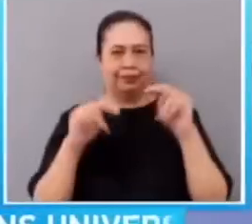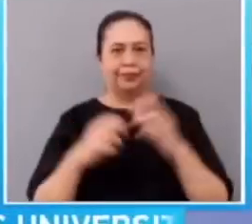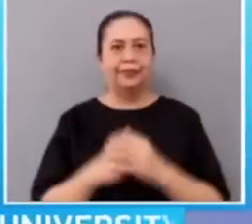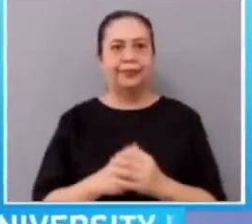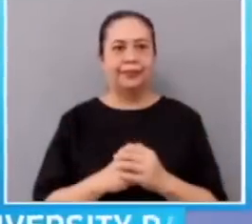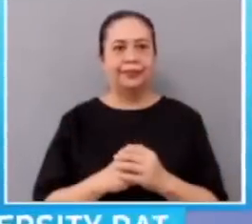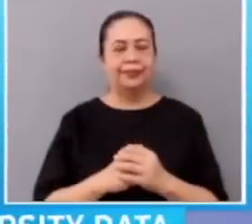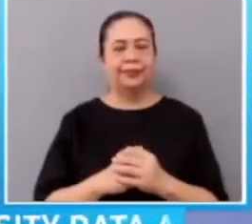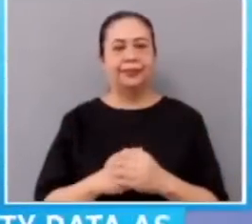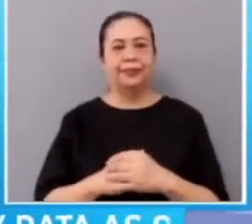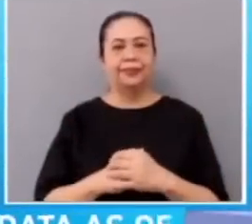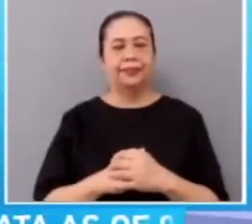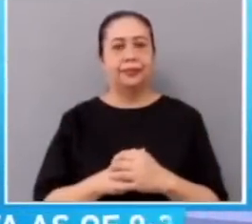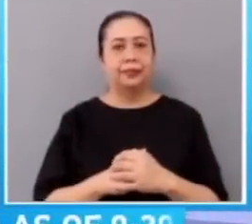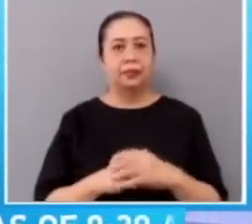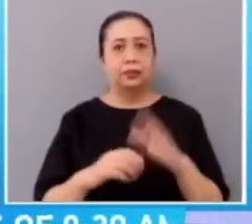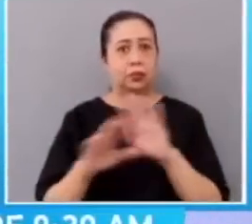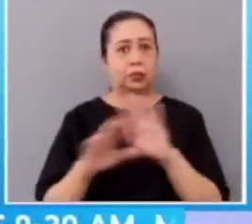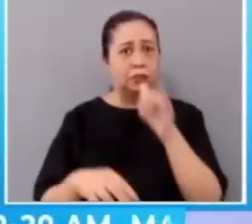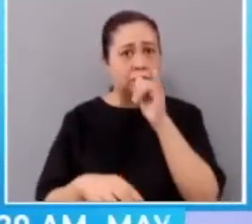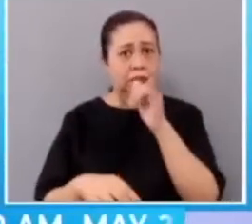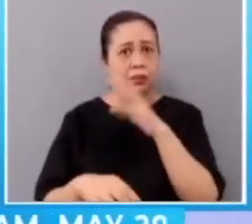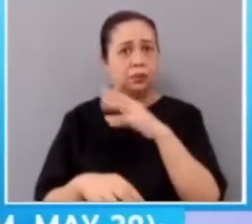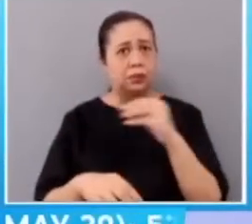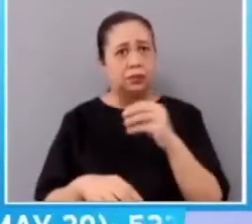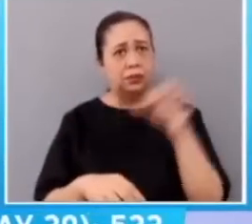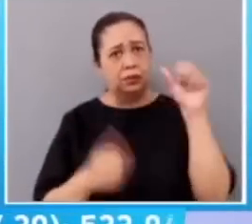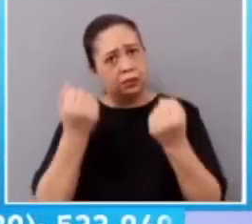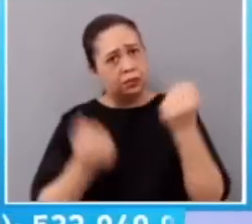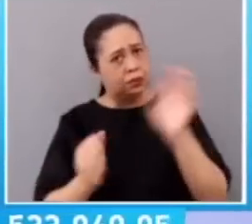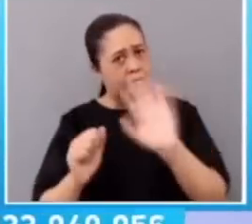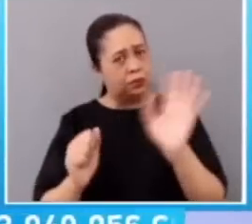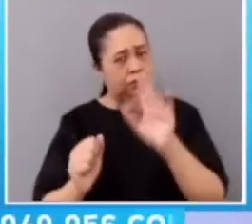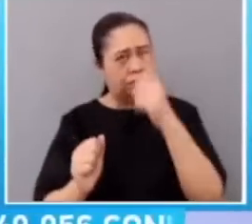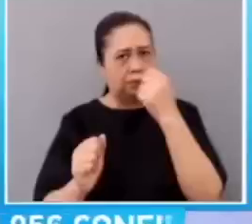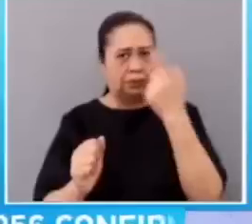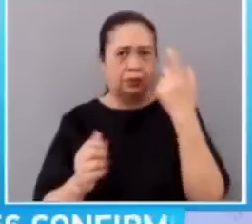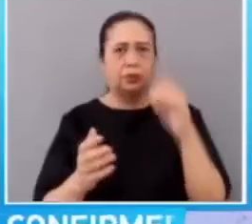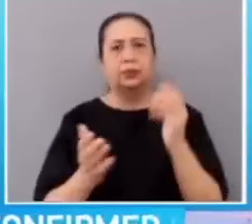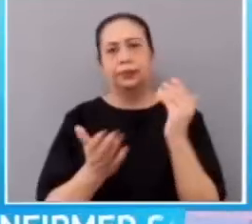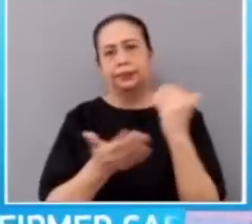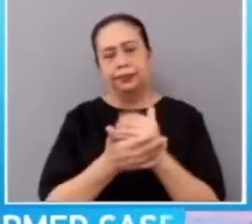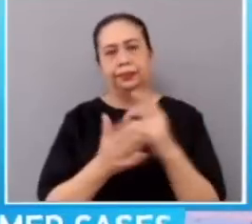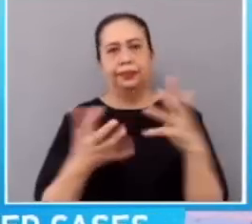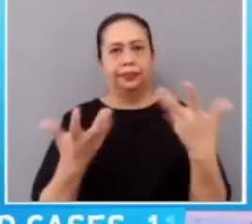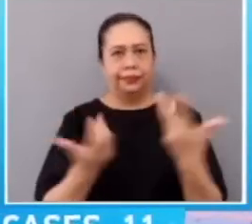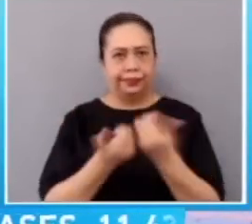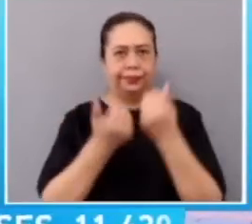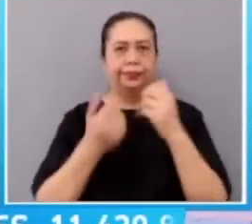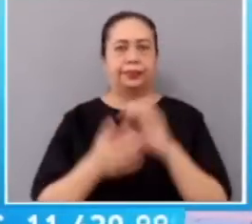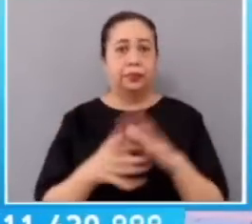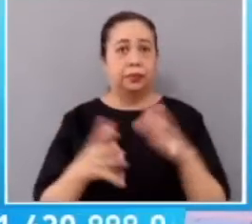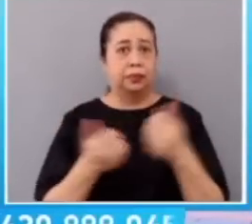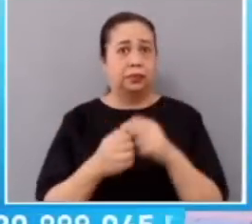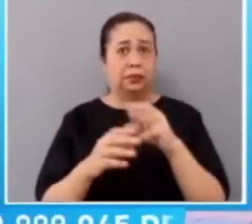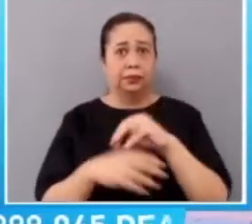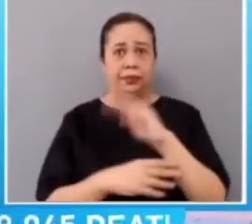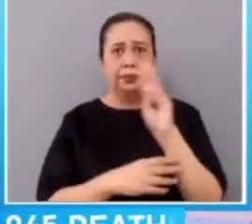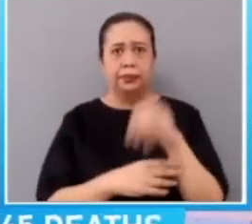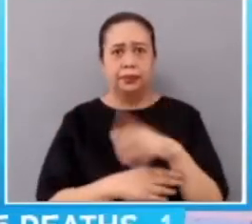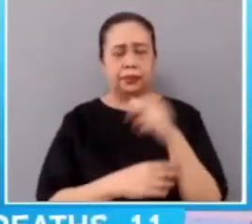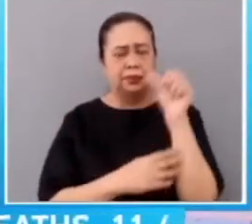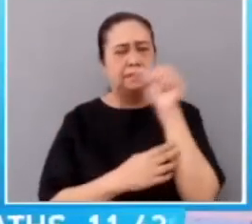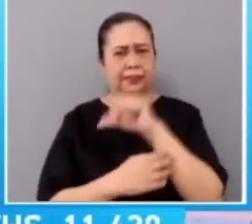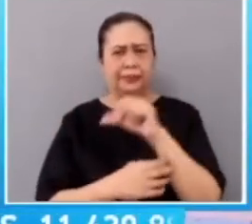Don't drink and drive ang laging paalala sa mga motorista para iwas sa disgrasya. Sa aksidente sa Maynila na nakainom daw ang driver ng kotse